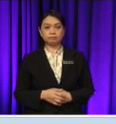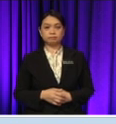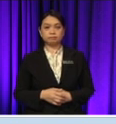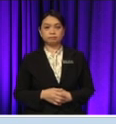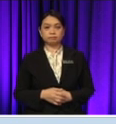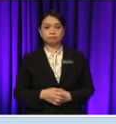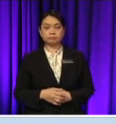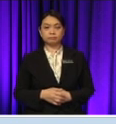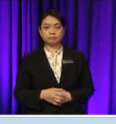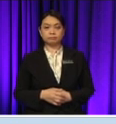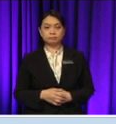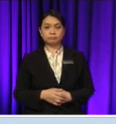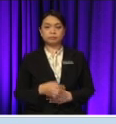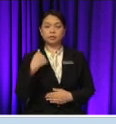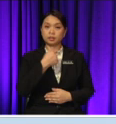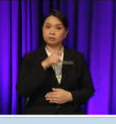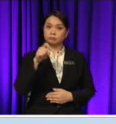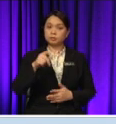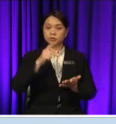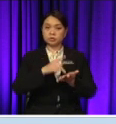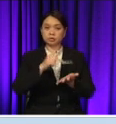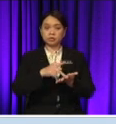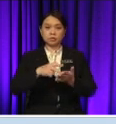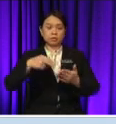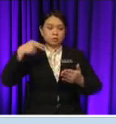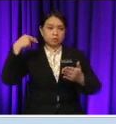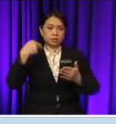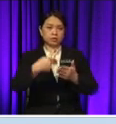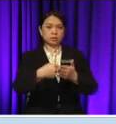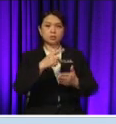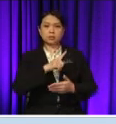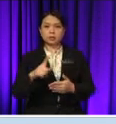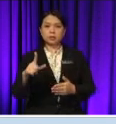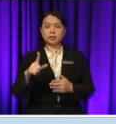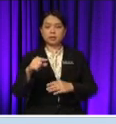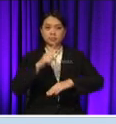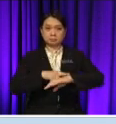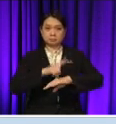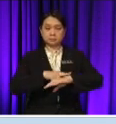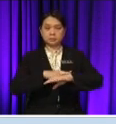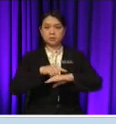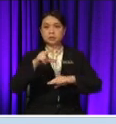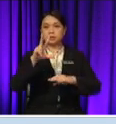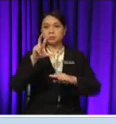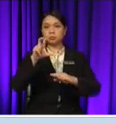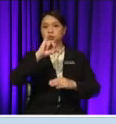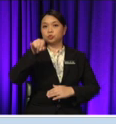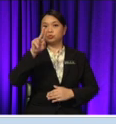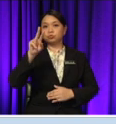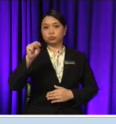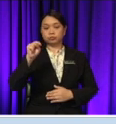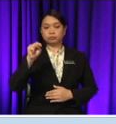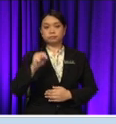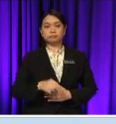dan kita mesti kira sehingga tempo perekaman 30 Jun 2022